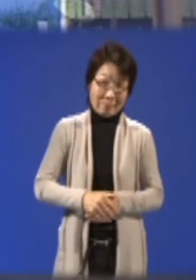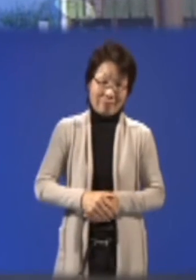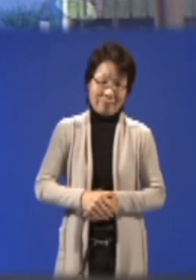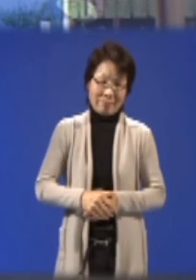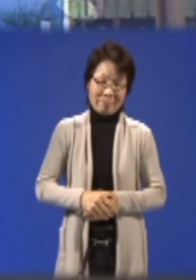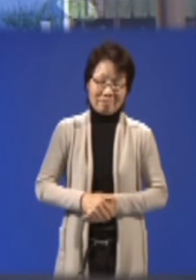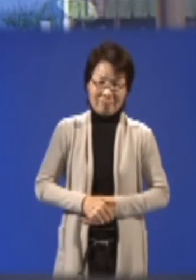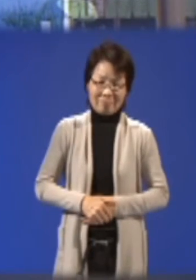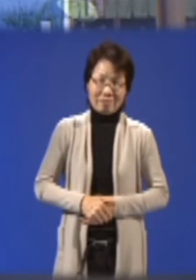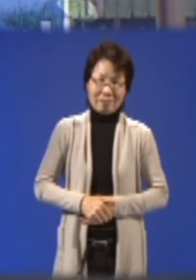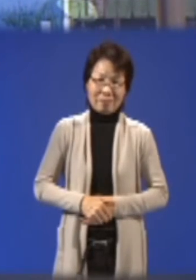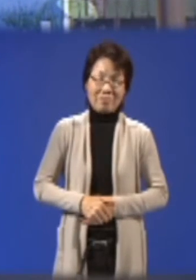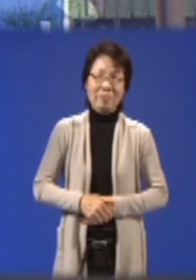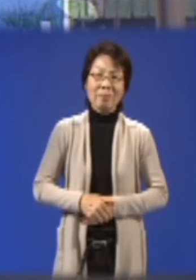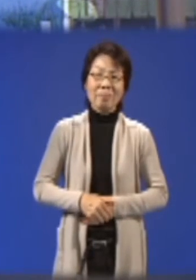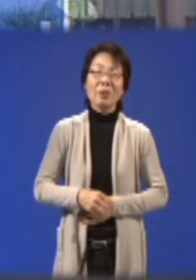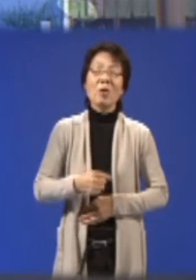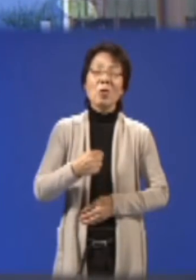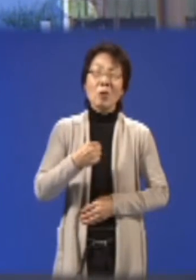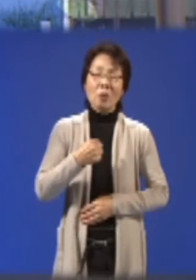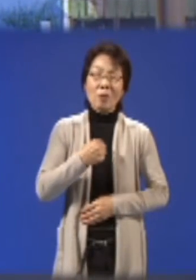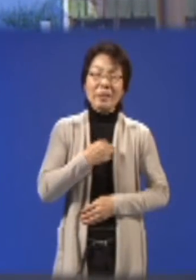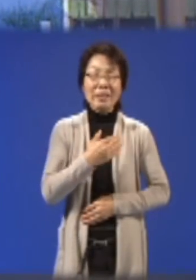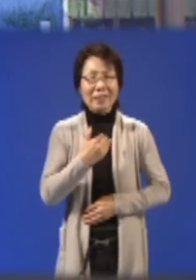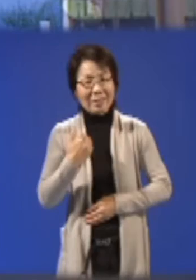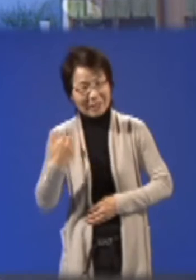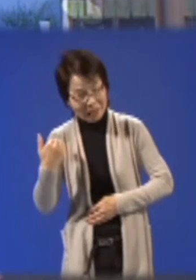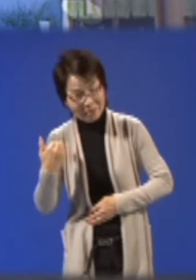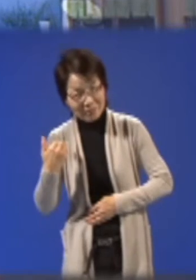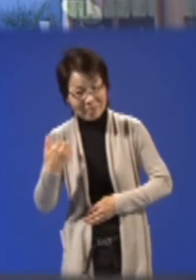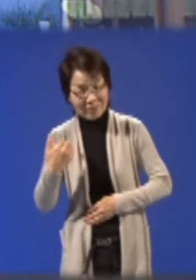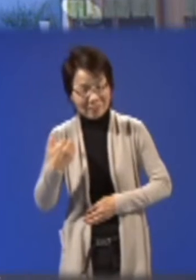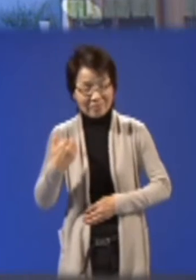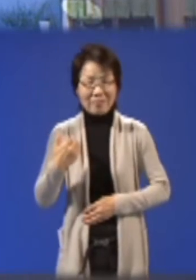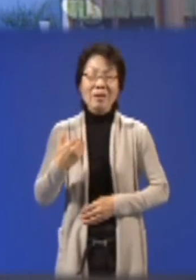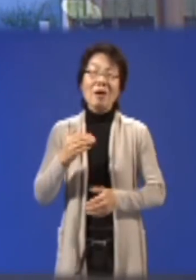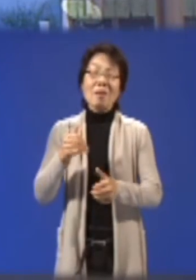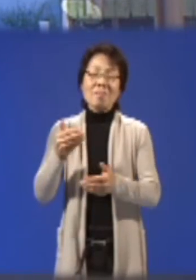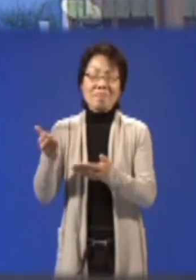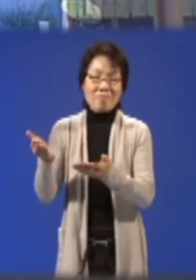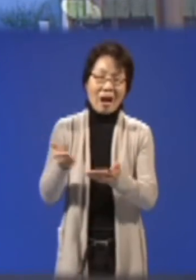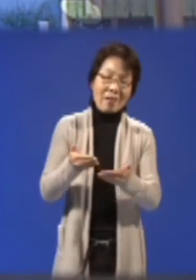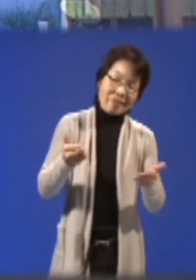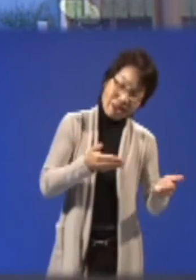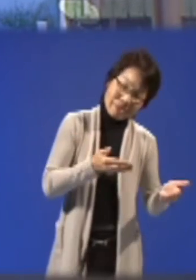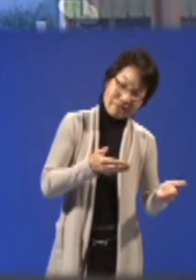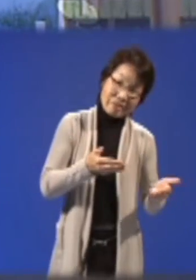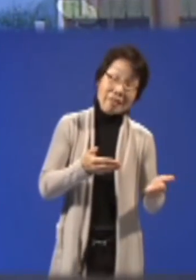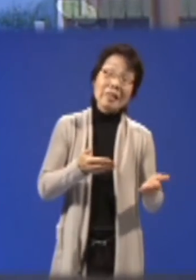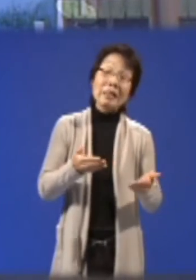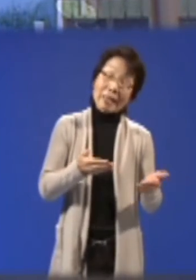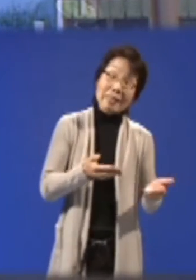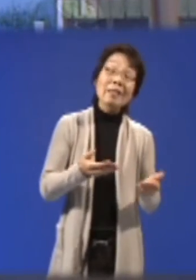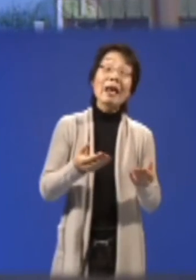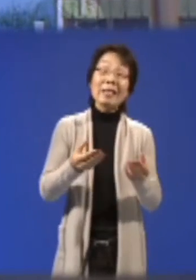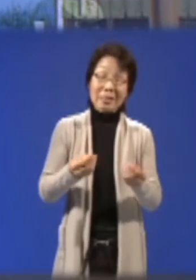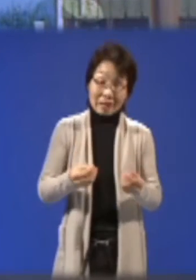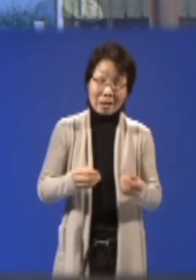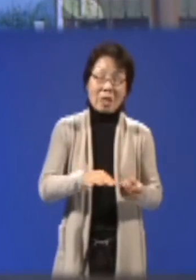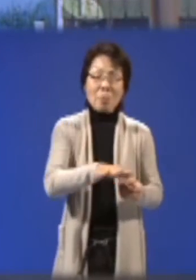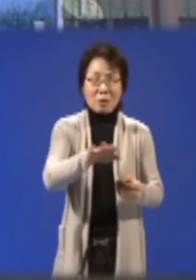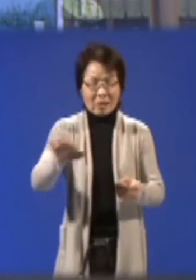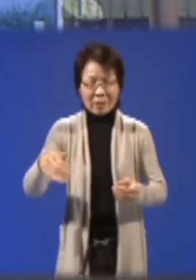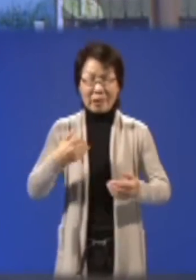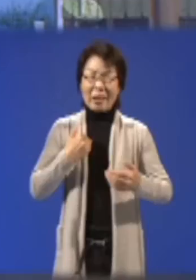も博物館に来て展示を見て楽しかったわ、四日市を知